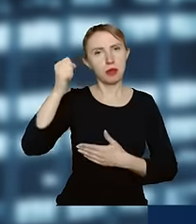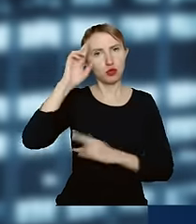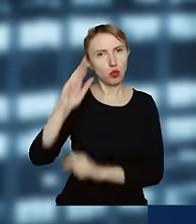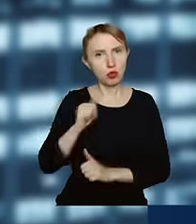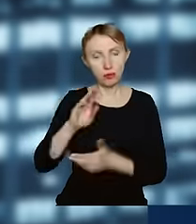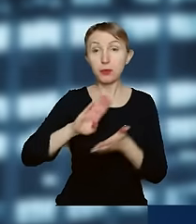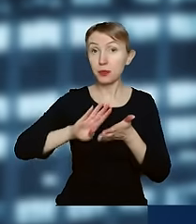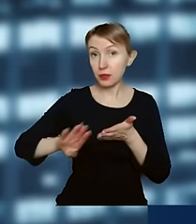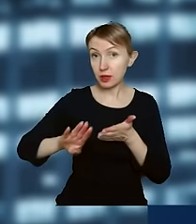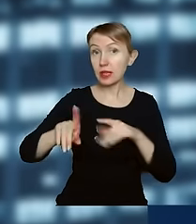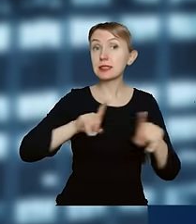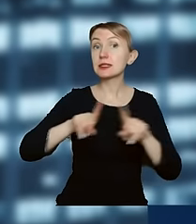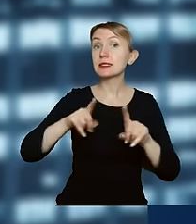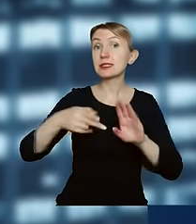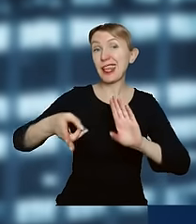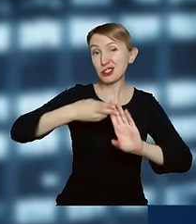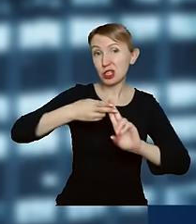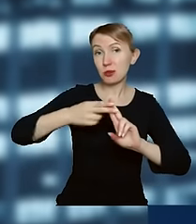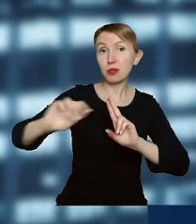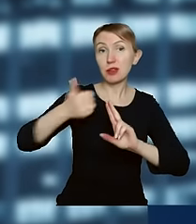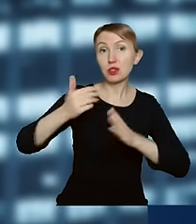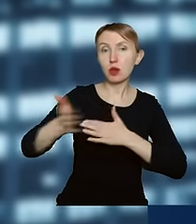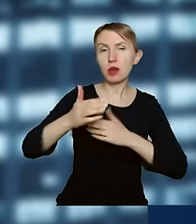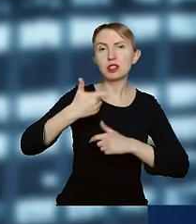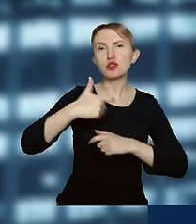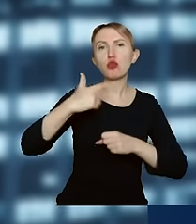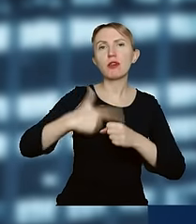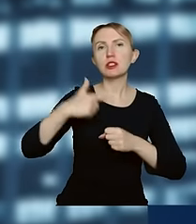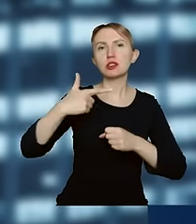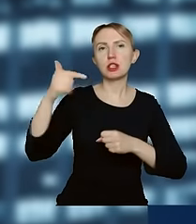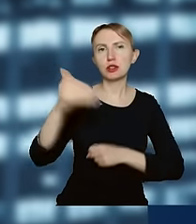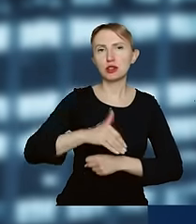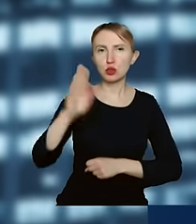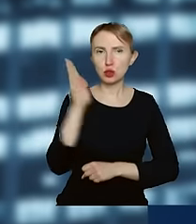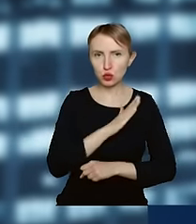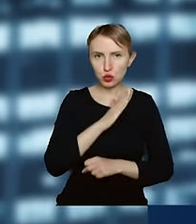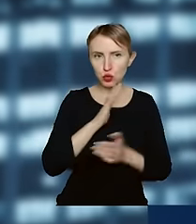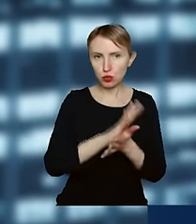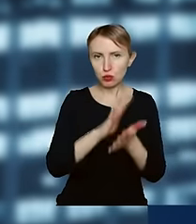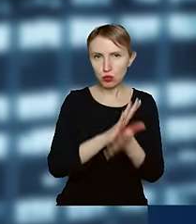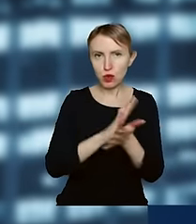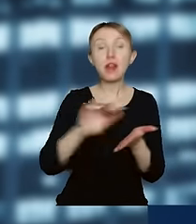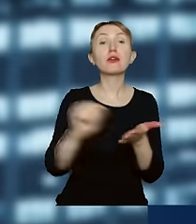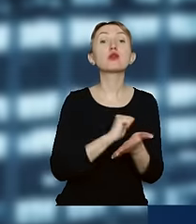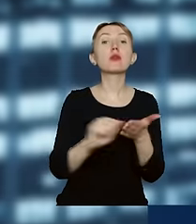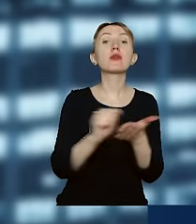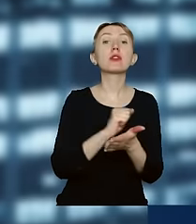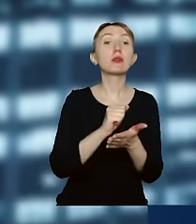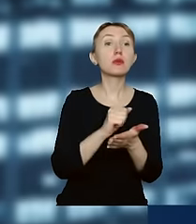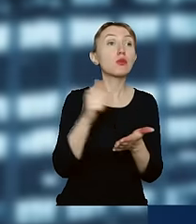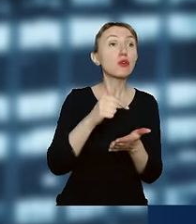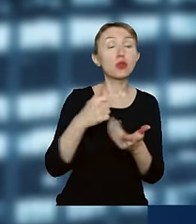Znaczek miał ukazać się 1 marca w nakładzie 120 tysięcy egzemplarzy. Został wydrukowany. Nie będzie